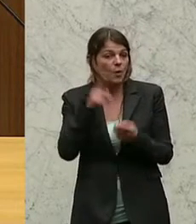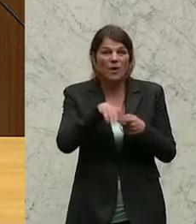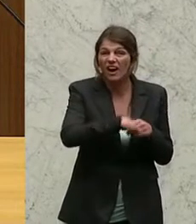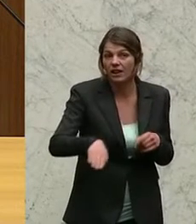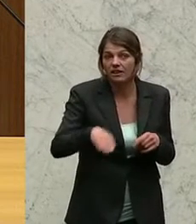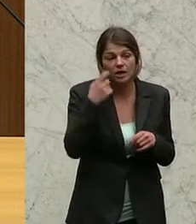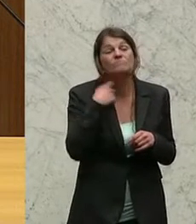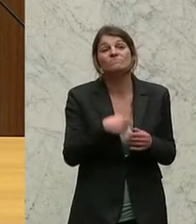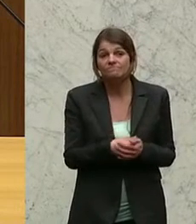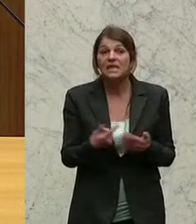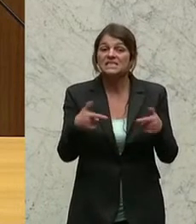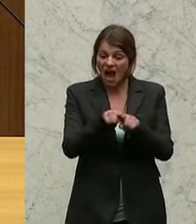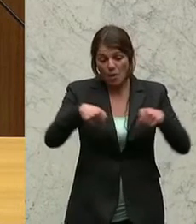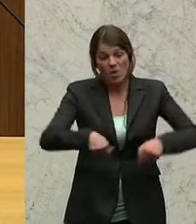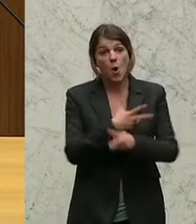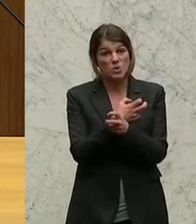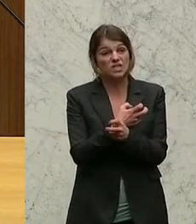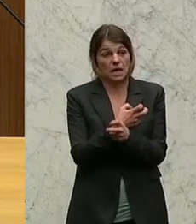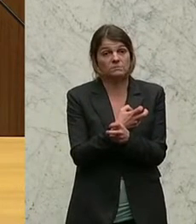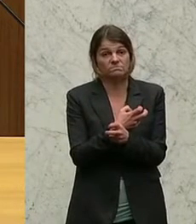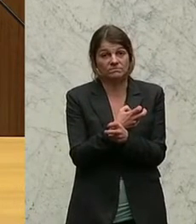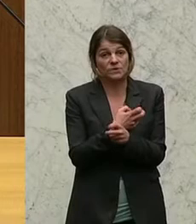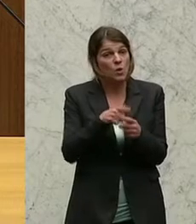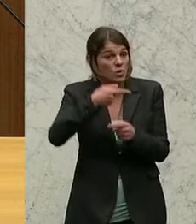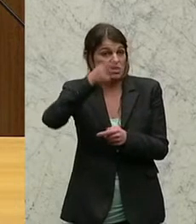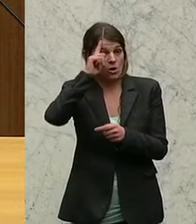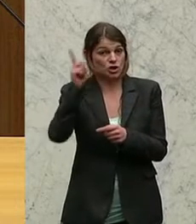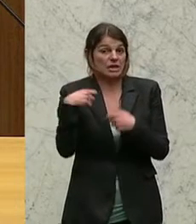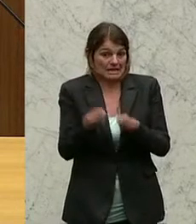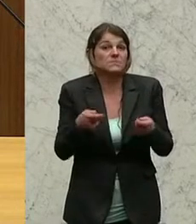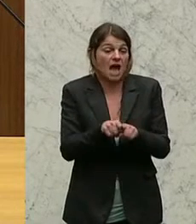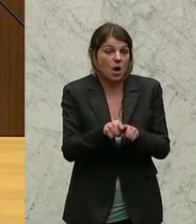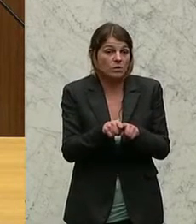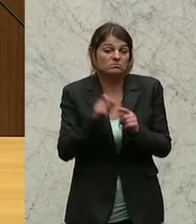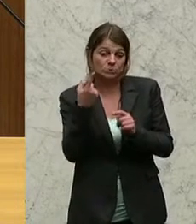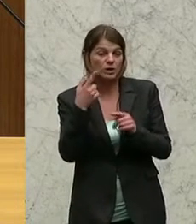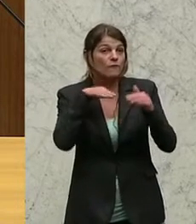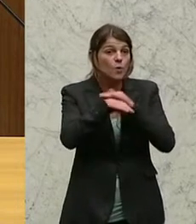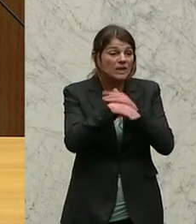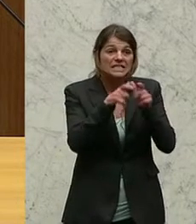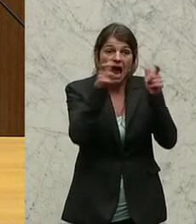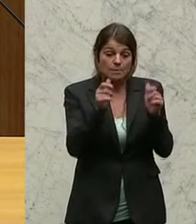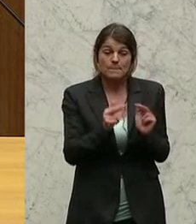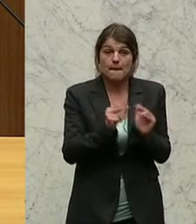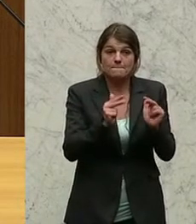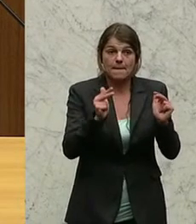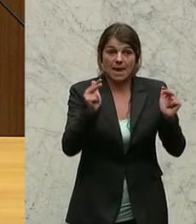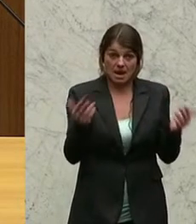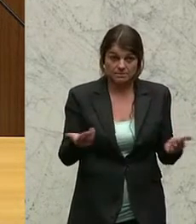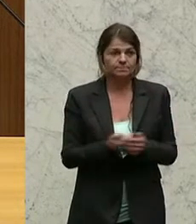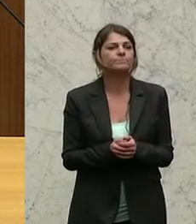Kindern sind auch in Österreich und in Deutschland in den Flüchtlingsheimen jetzt vermehrt